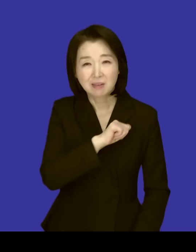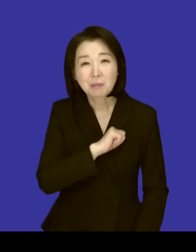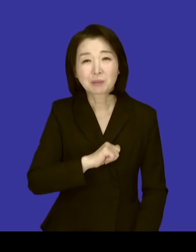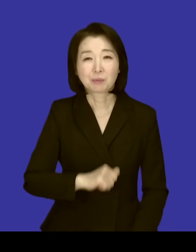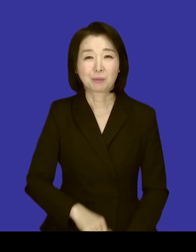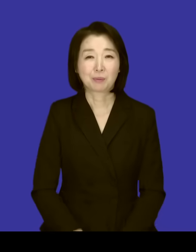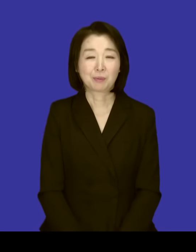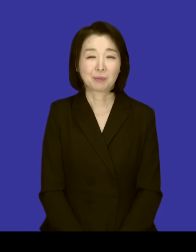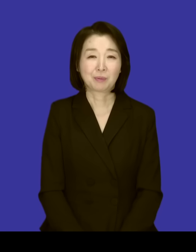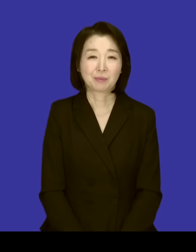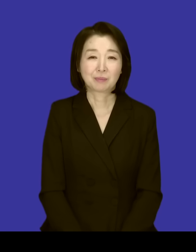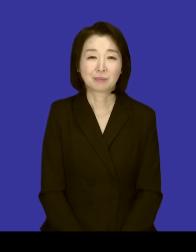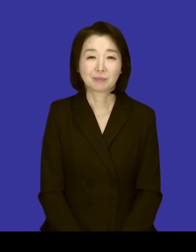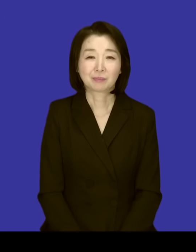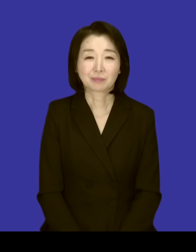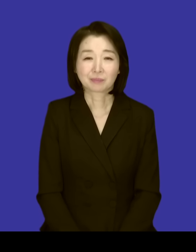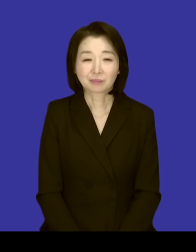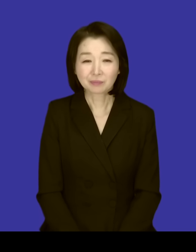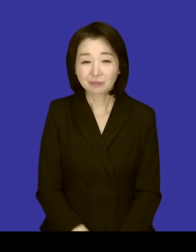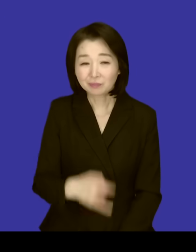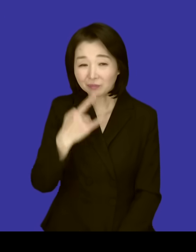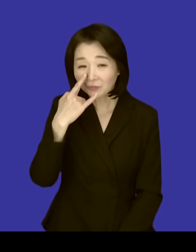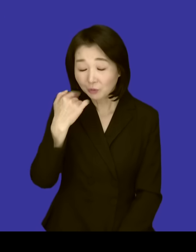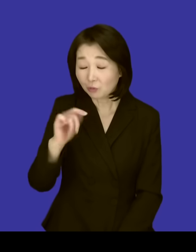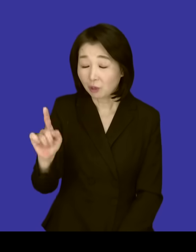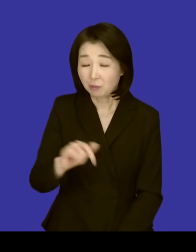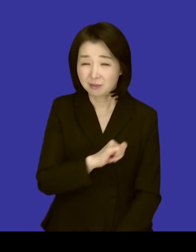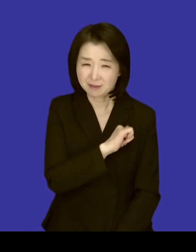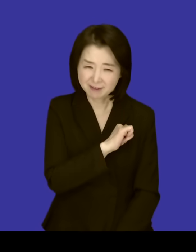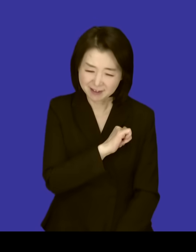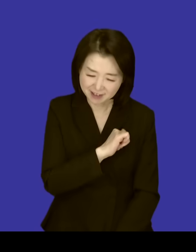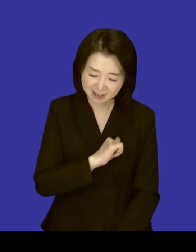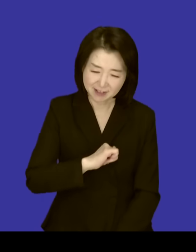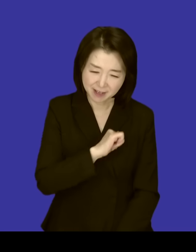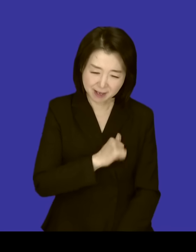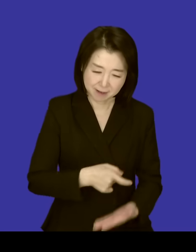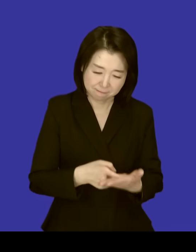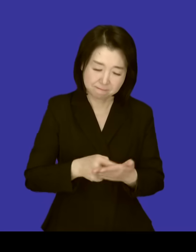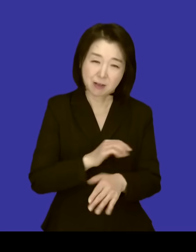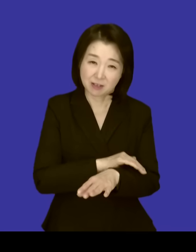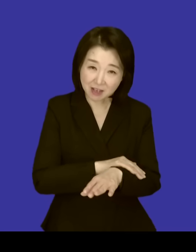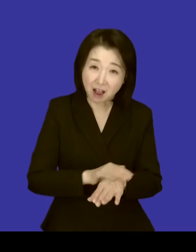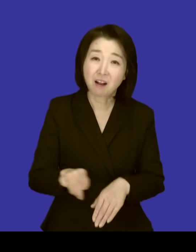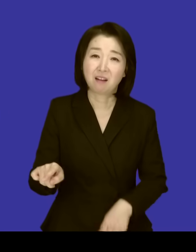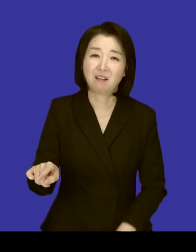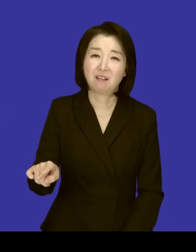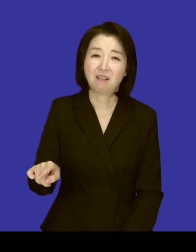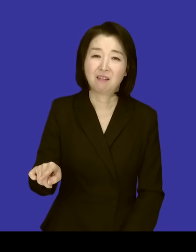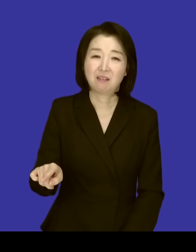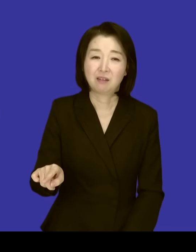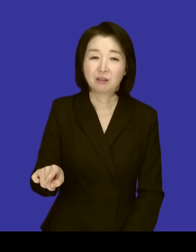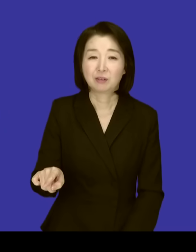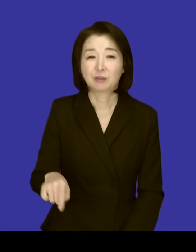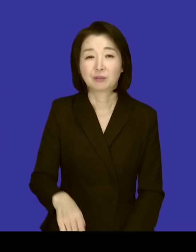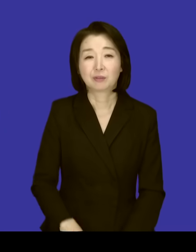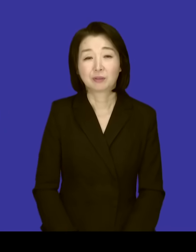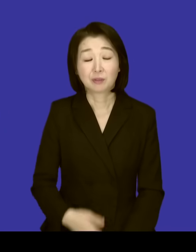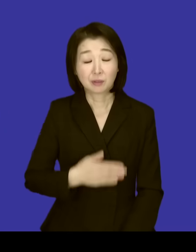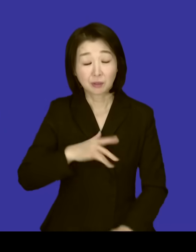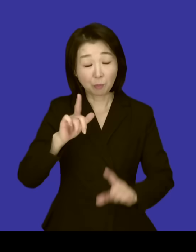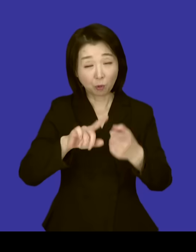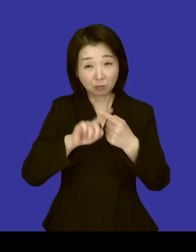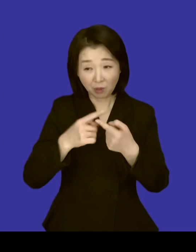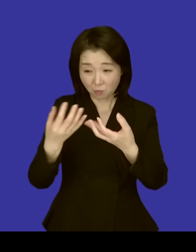그러니까 이게 저희 어머님 보면은 인내와 절제를 정말 잘하시는 것 같아요. 그러네요. 네, 저를 있는 그대로